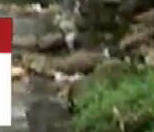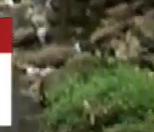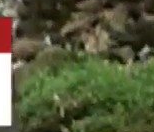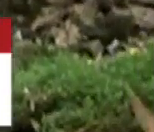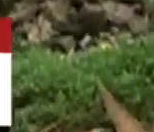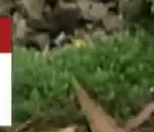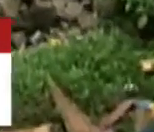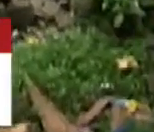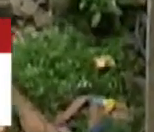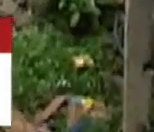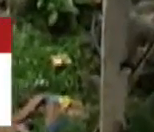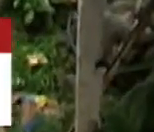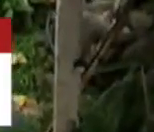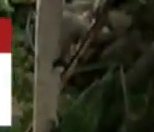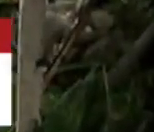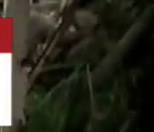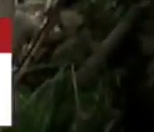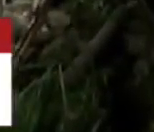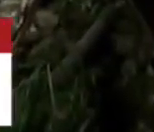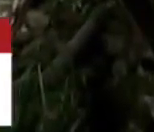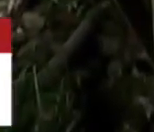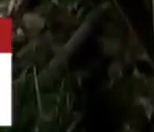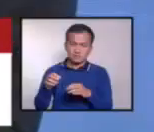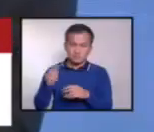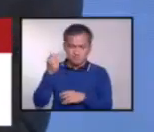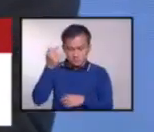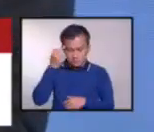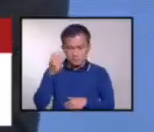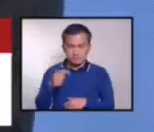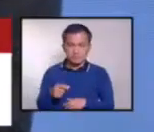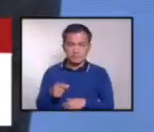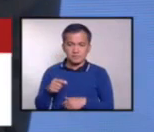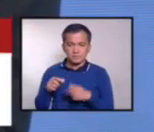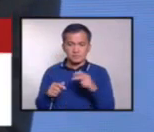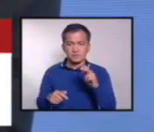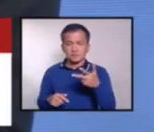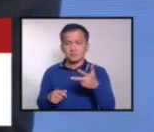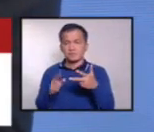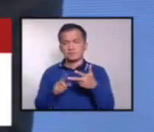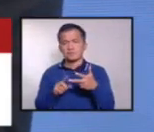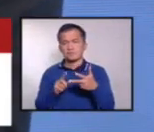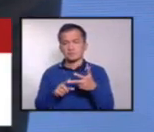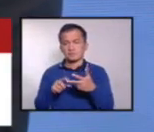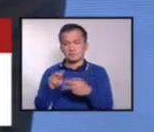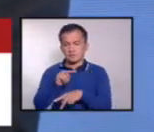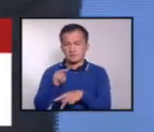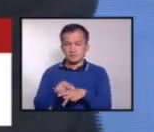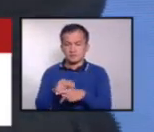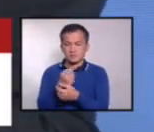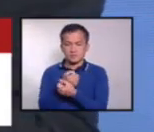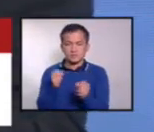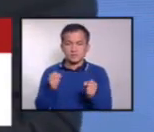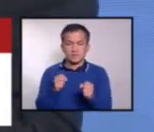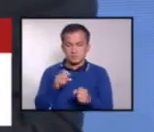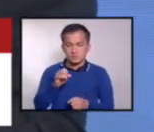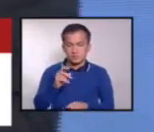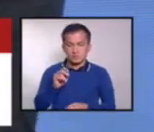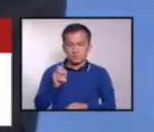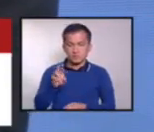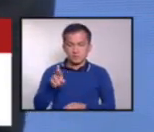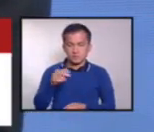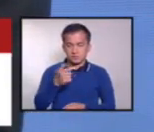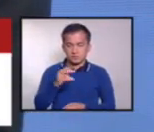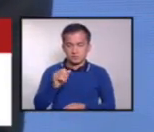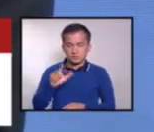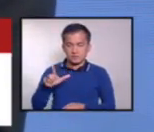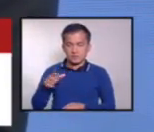ng kapitbahay. Kailangan talaga yung pamahalaan. At pangatlo, national security, dahil as Solicitor General, I represented